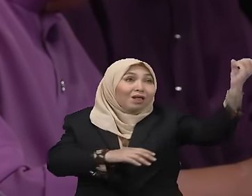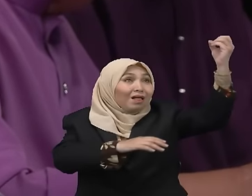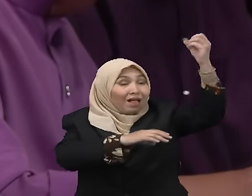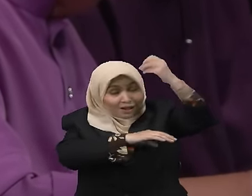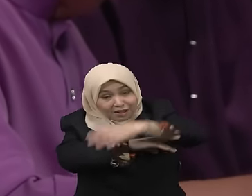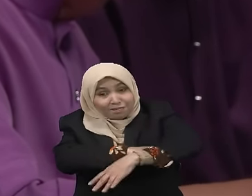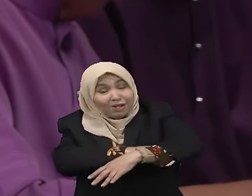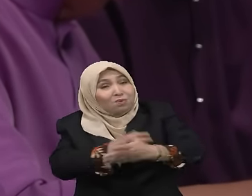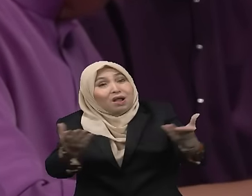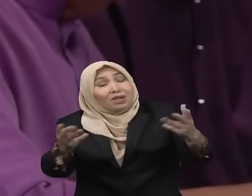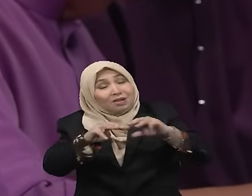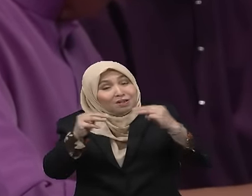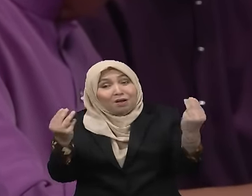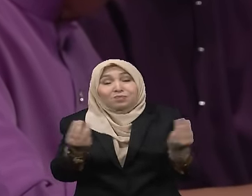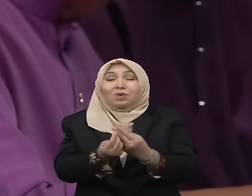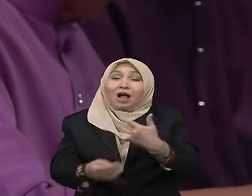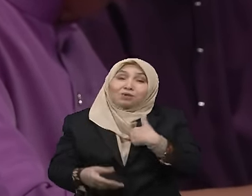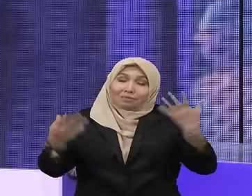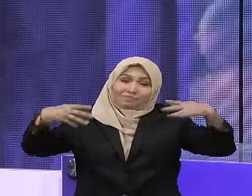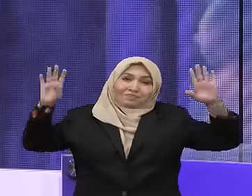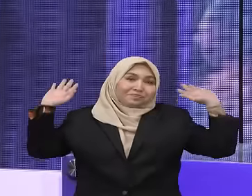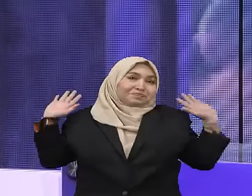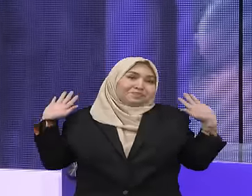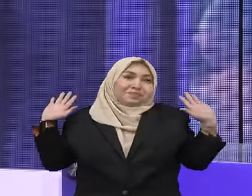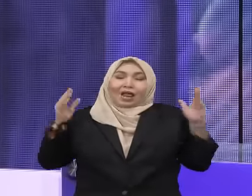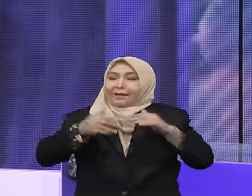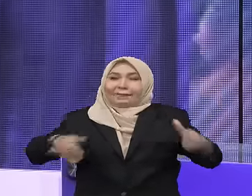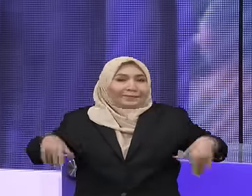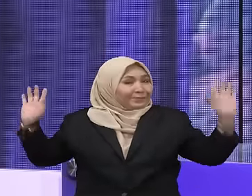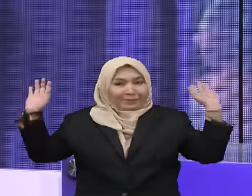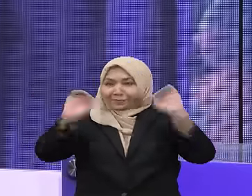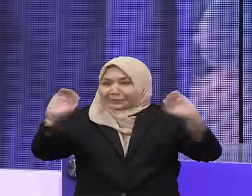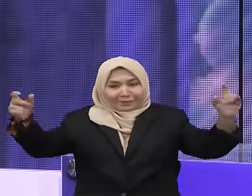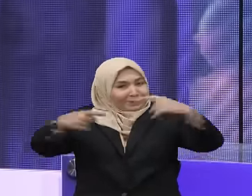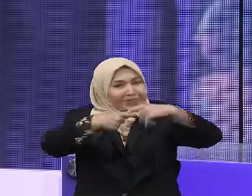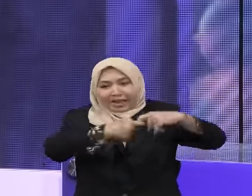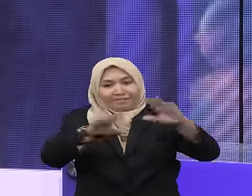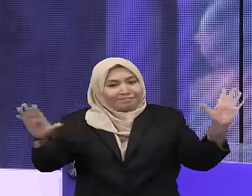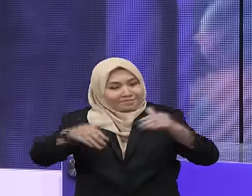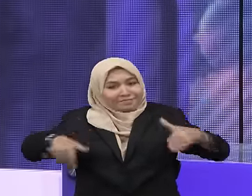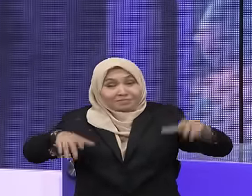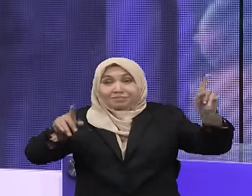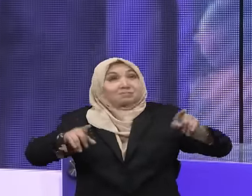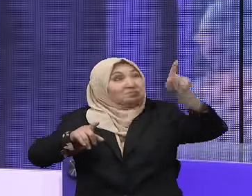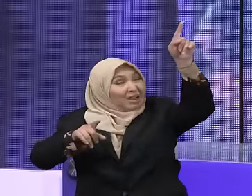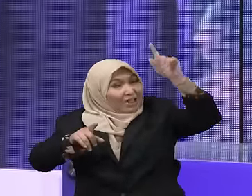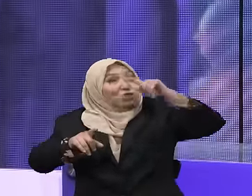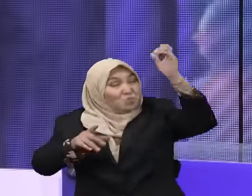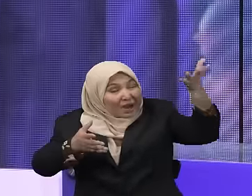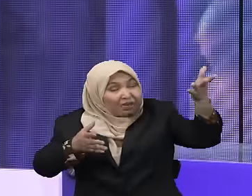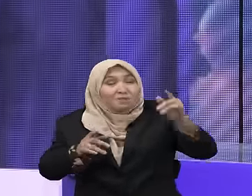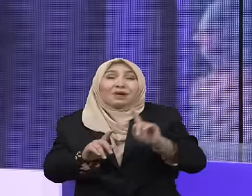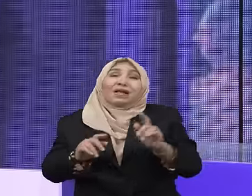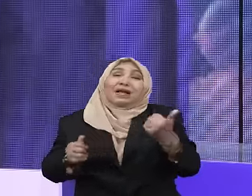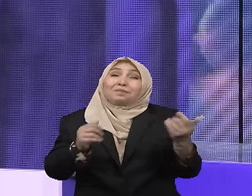ya kaum, wahai kaumku, aku berlepas diri. Aku dah tak ada kaitan dengan kau. Pasal apa kau cakap ini Tuhan? Tuhan mana